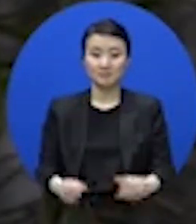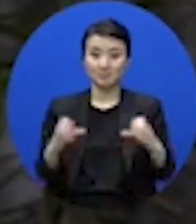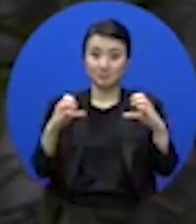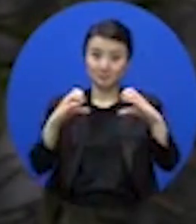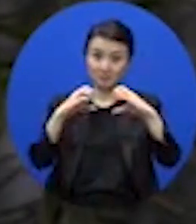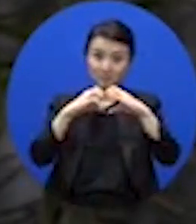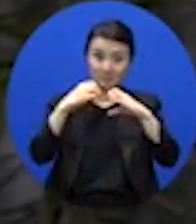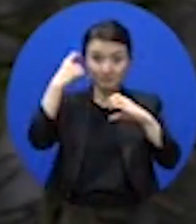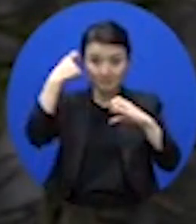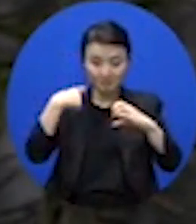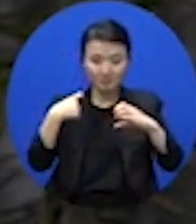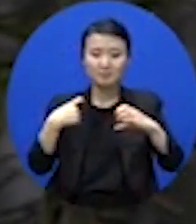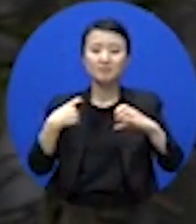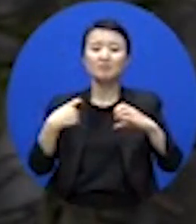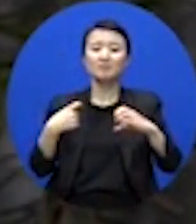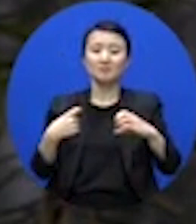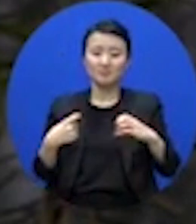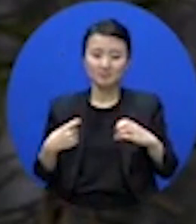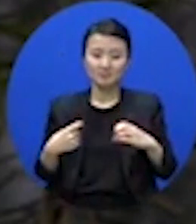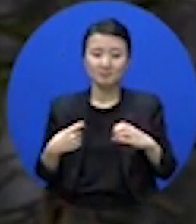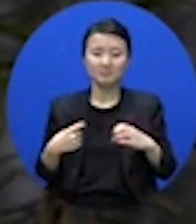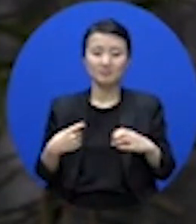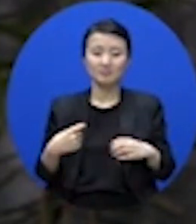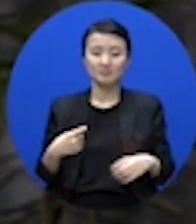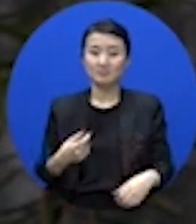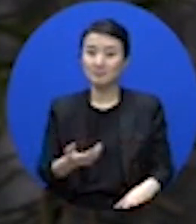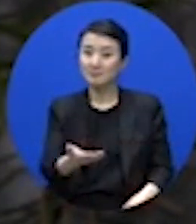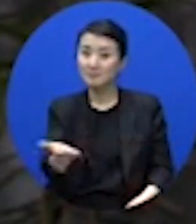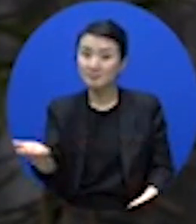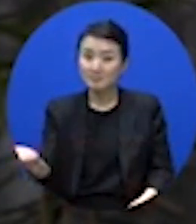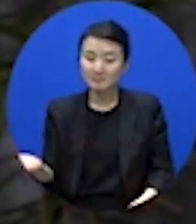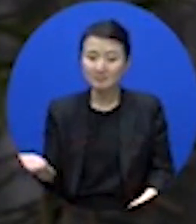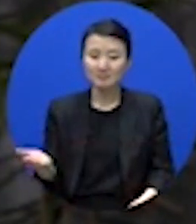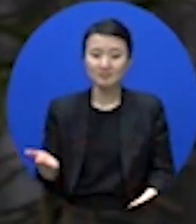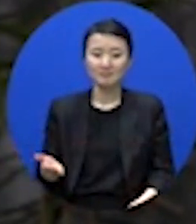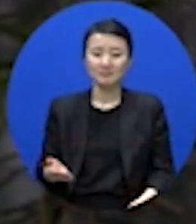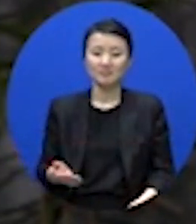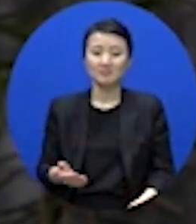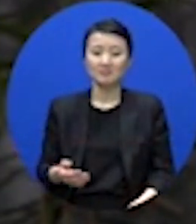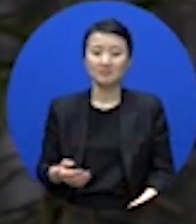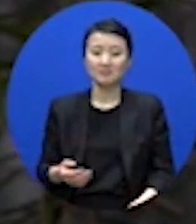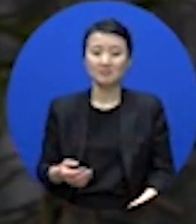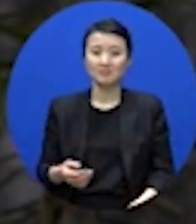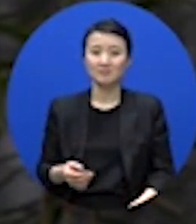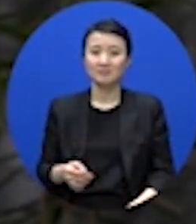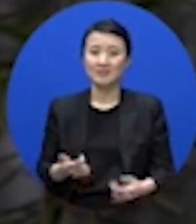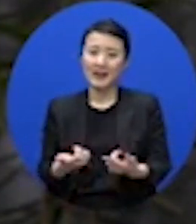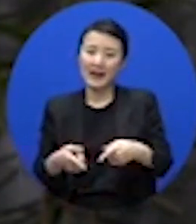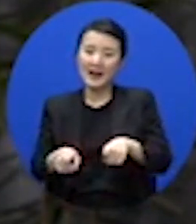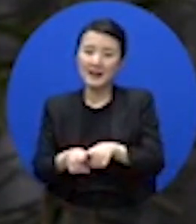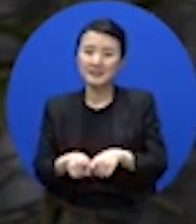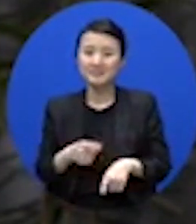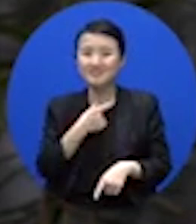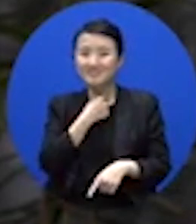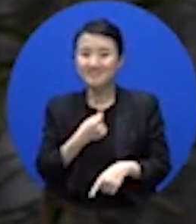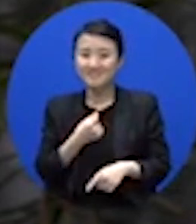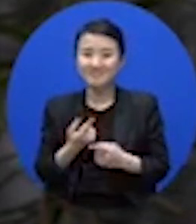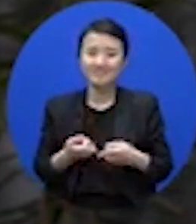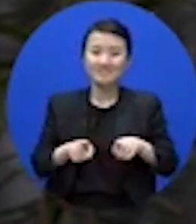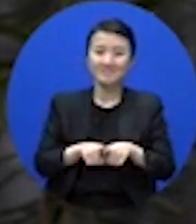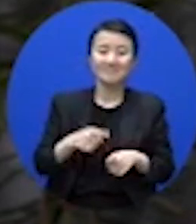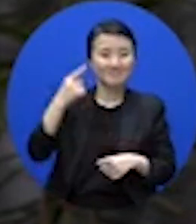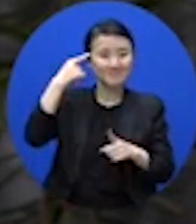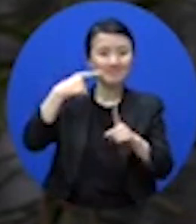다가가는 것처럼 보이세요. 여기 계시는 분들은 다 그러면 뭐예요? 무언가를 함께하고 싶은 분들만 오셨네요.